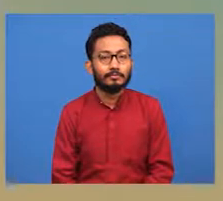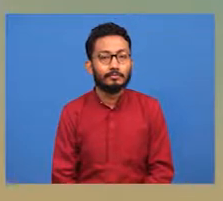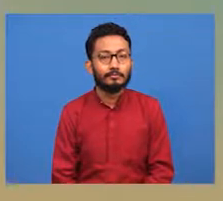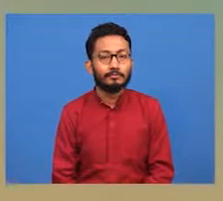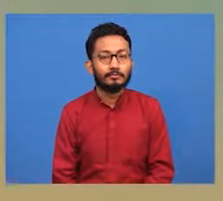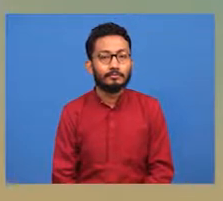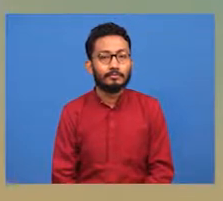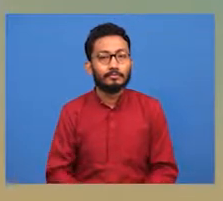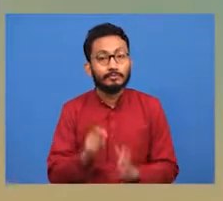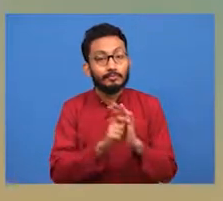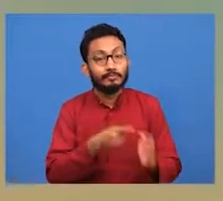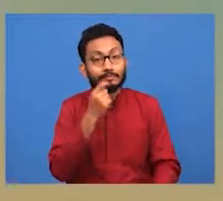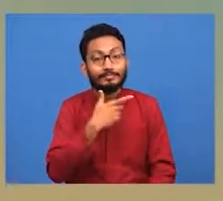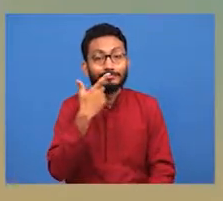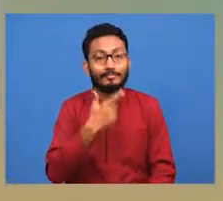Tersenyum,